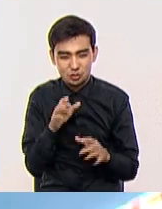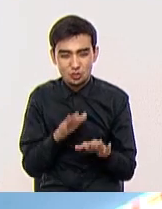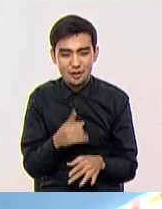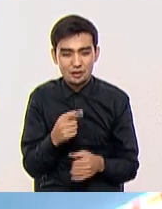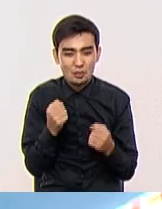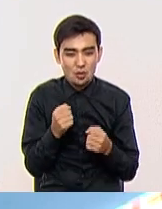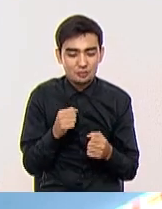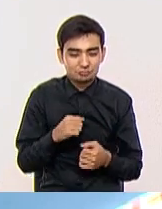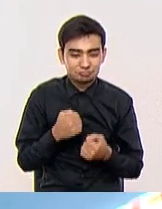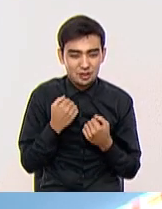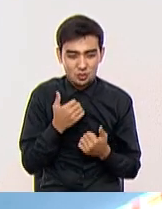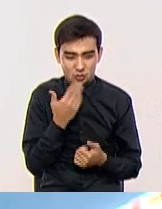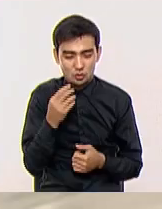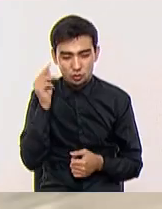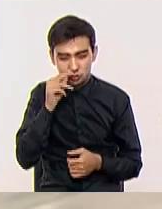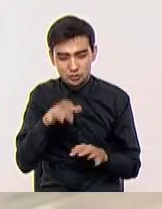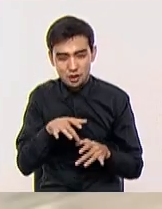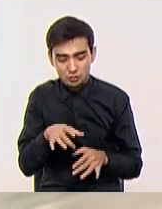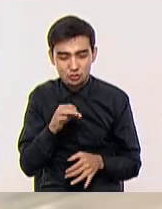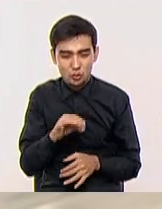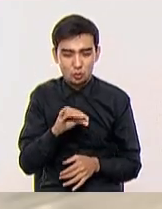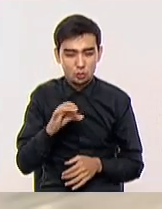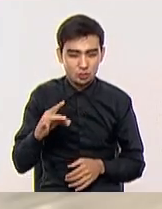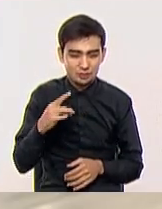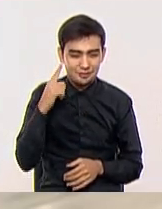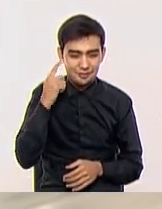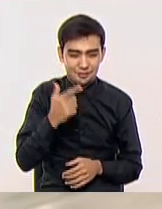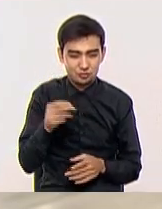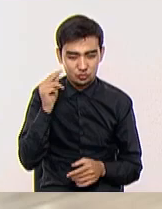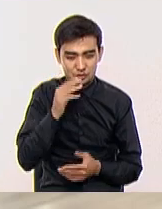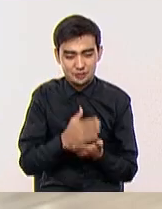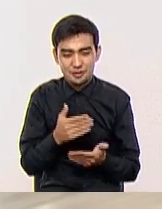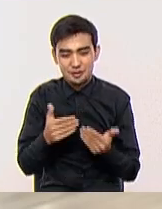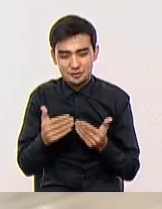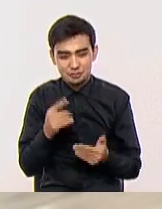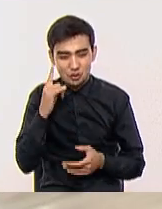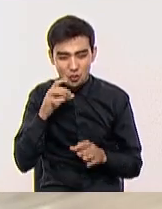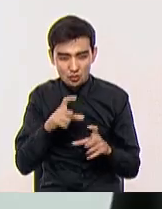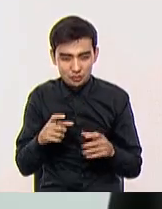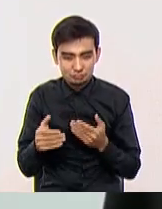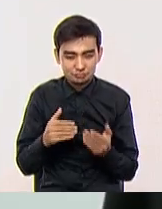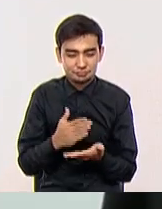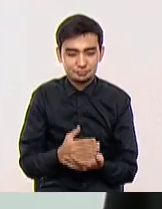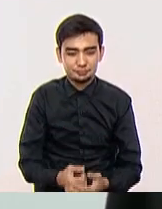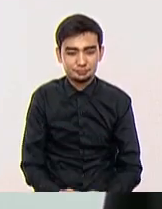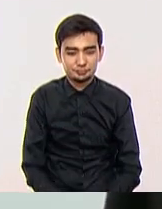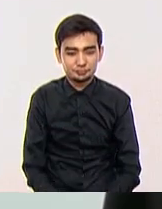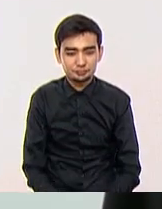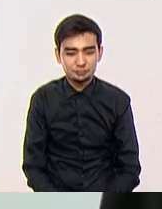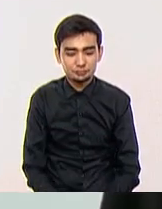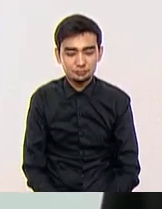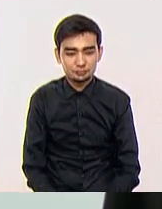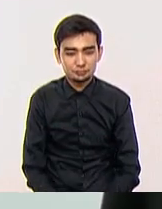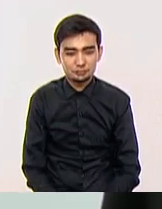только спортом, но и учатся компьютерной и юридической грамотности. Разговаривают с психологом. Очень